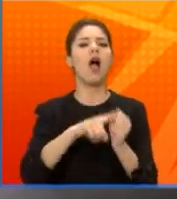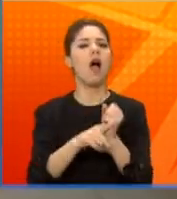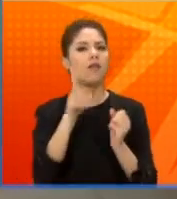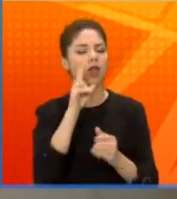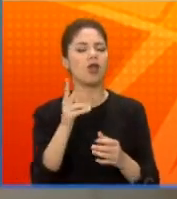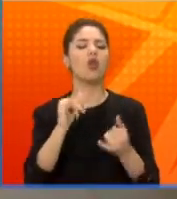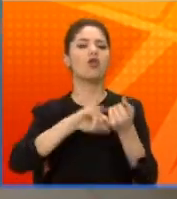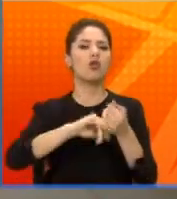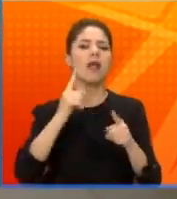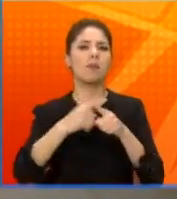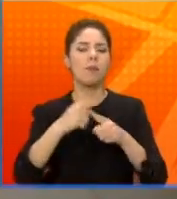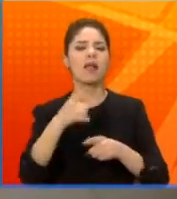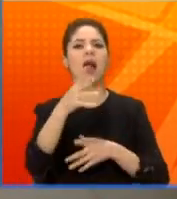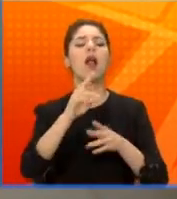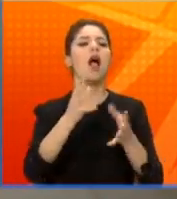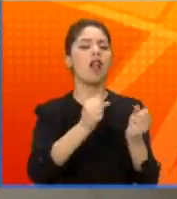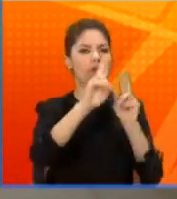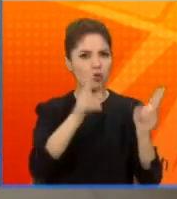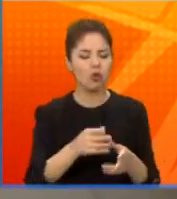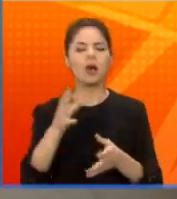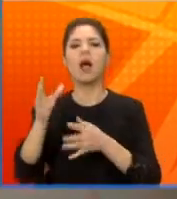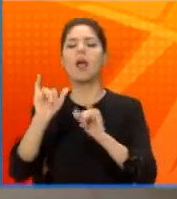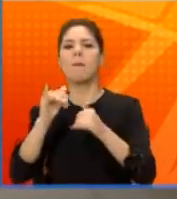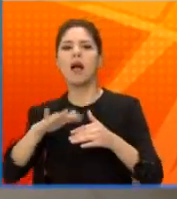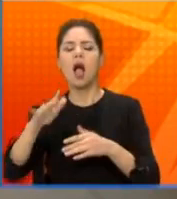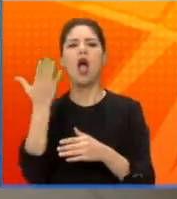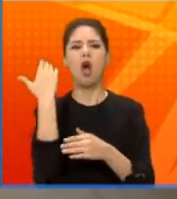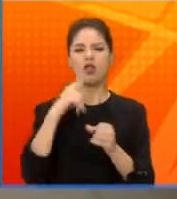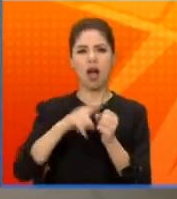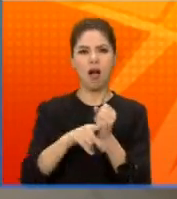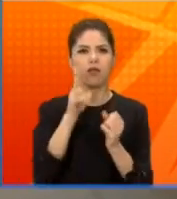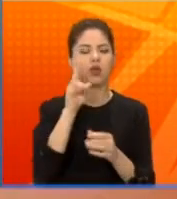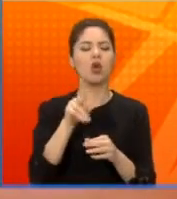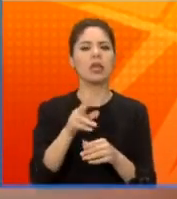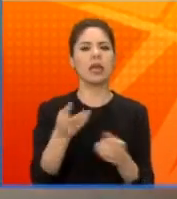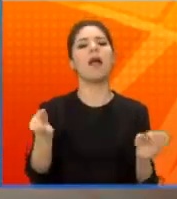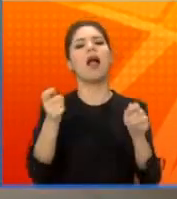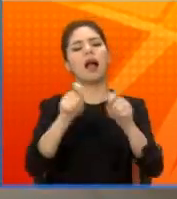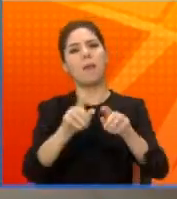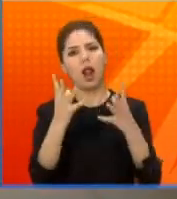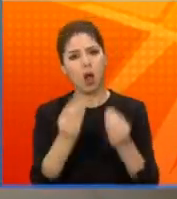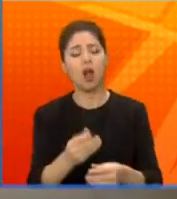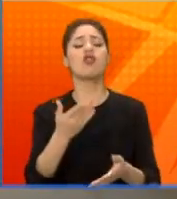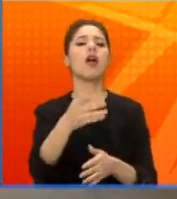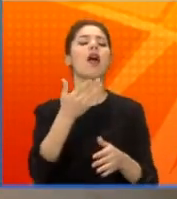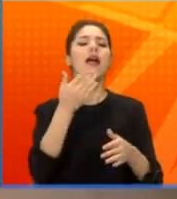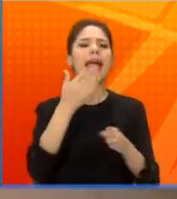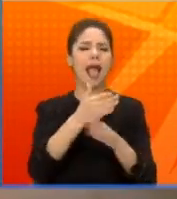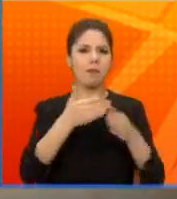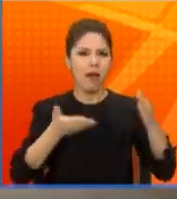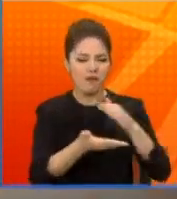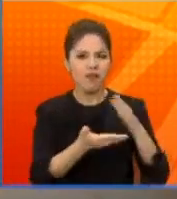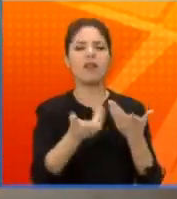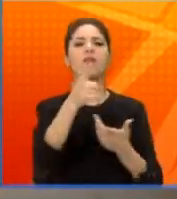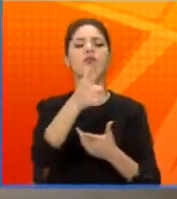pazar, marketler, bakkallar bu hafta sonu da önceki hafta sonlarında olduğu gibi kapalı olacak. Ama fırınlar, eczaneler, su